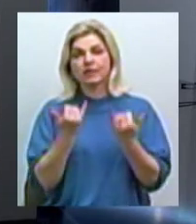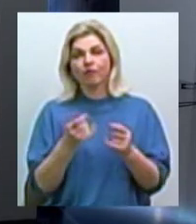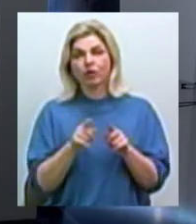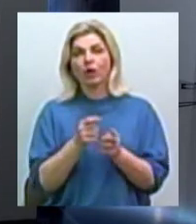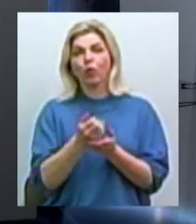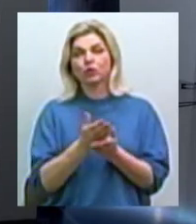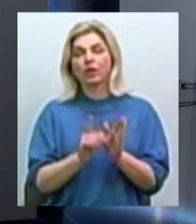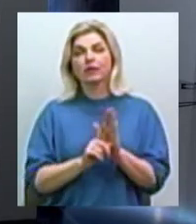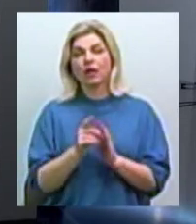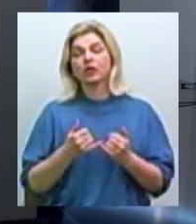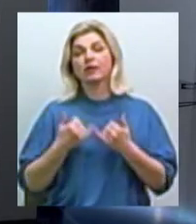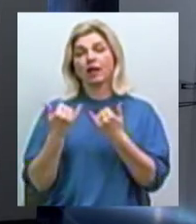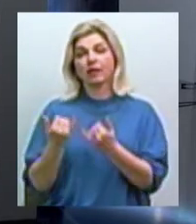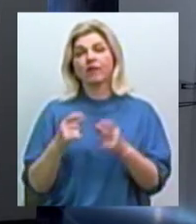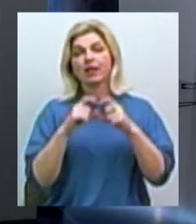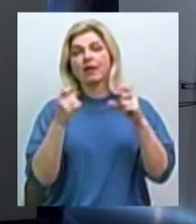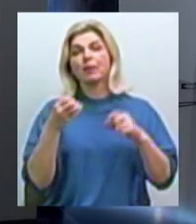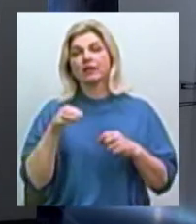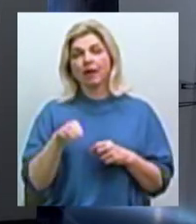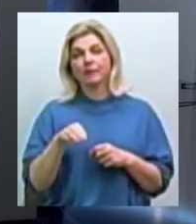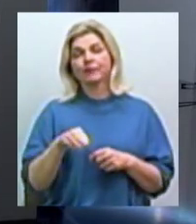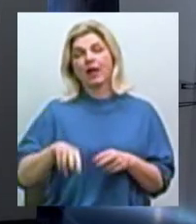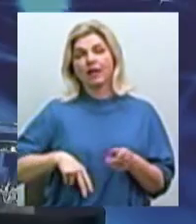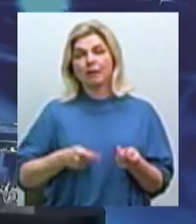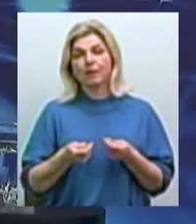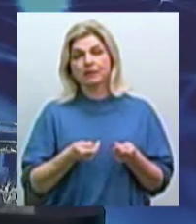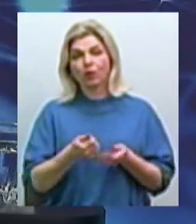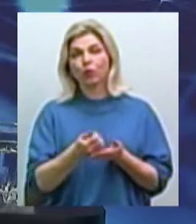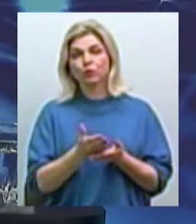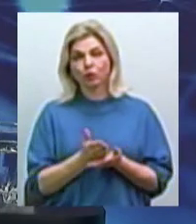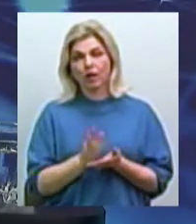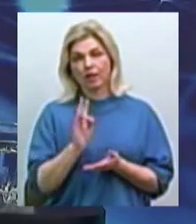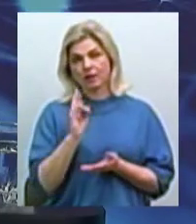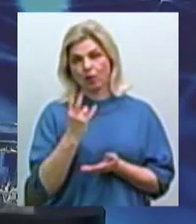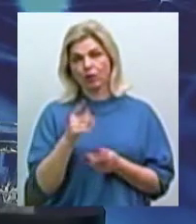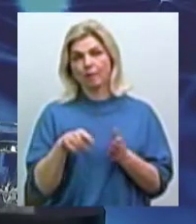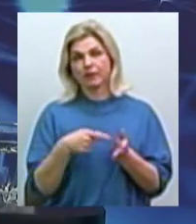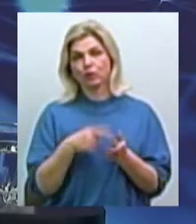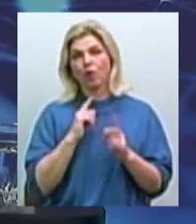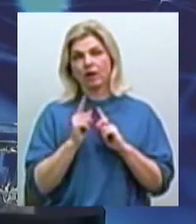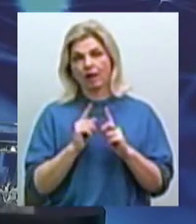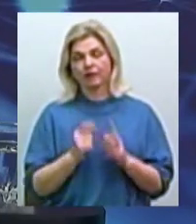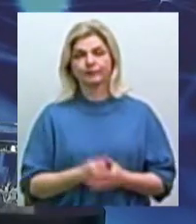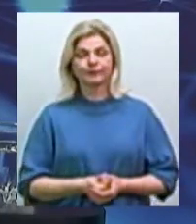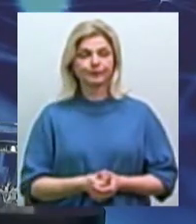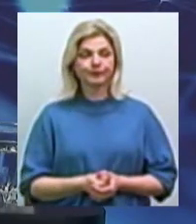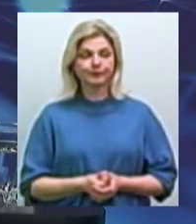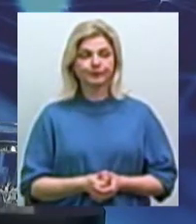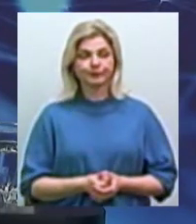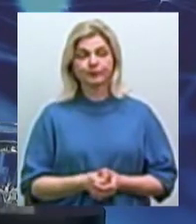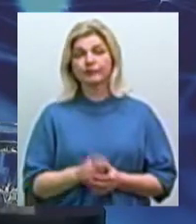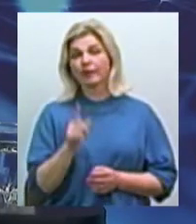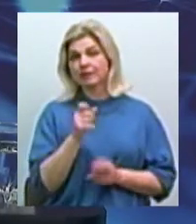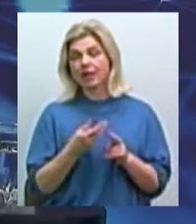послугу розпочали надавати у Департаменті адміністративних послуг Миколаївської міської ради. За процесом